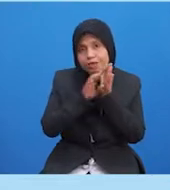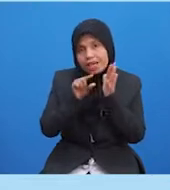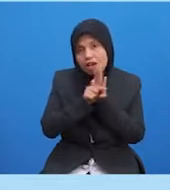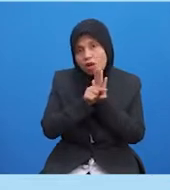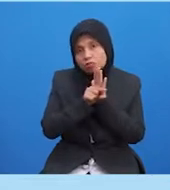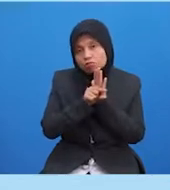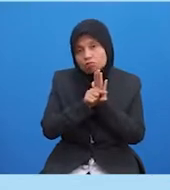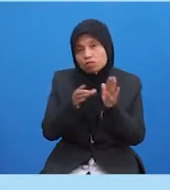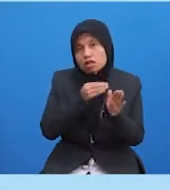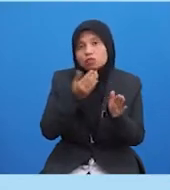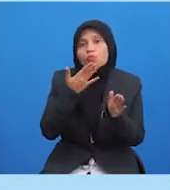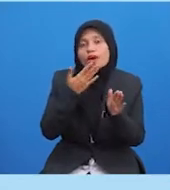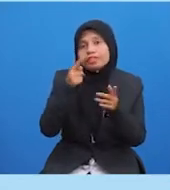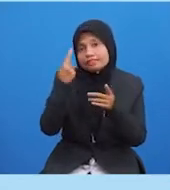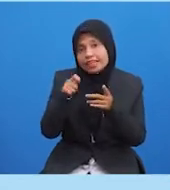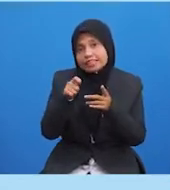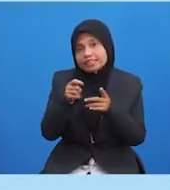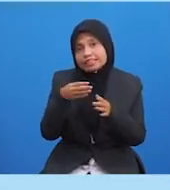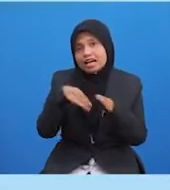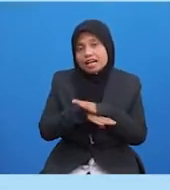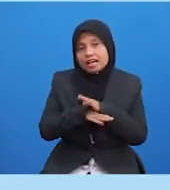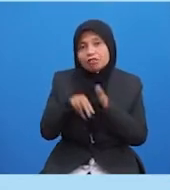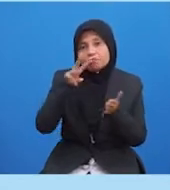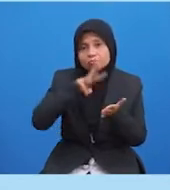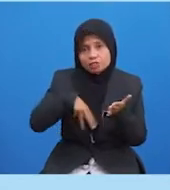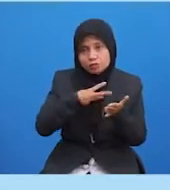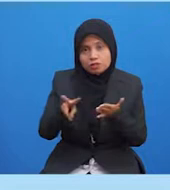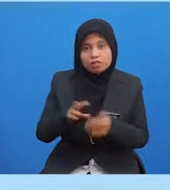belakang dan warna teks dalam jadual.